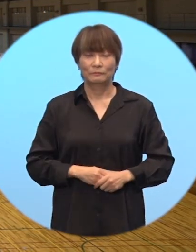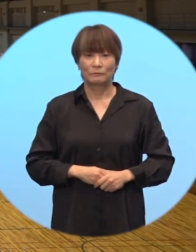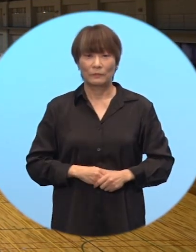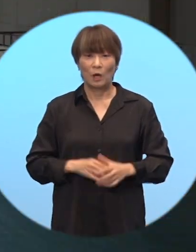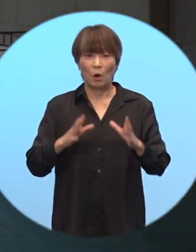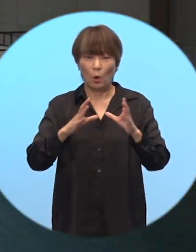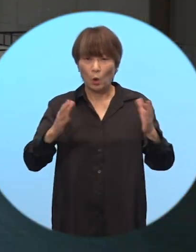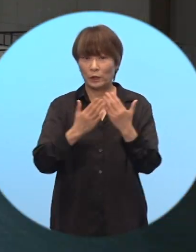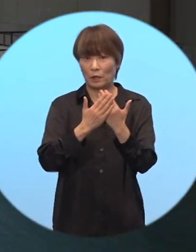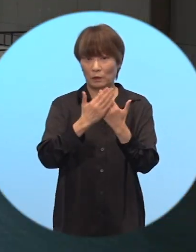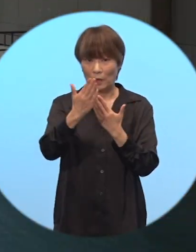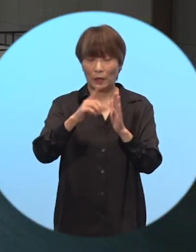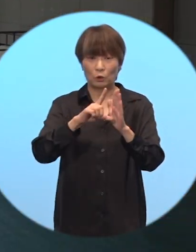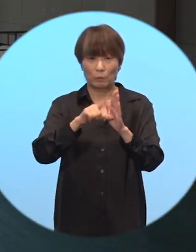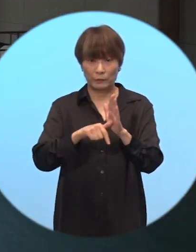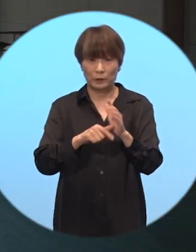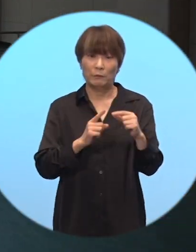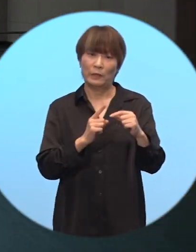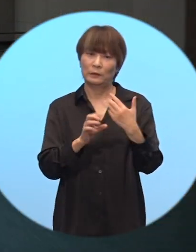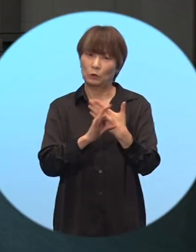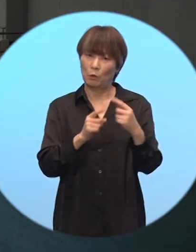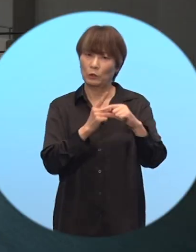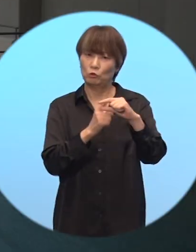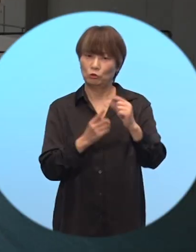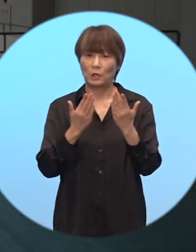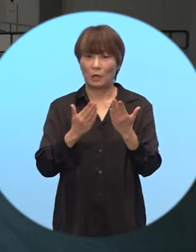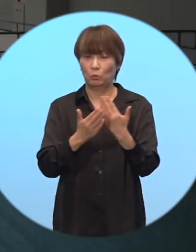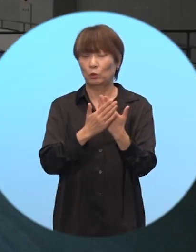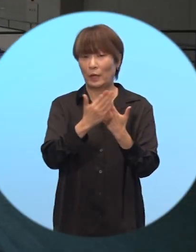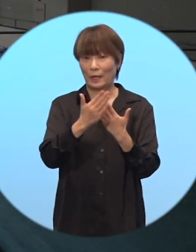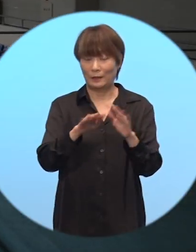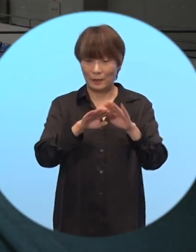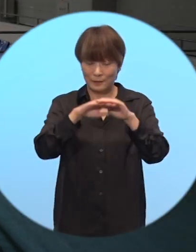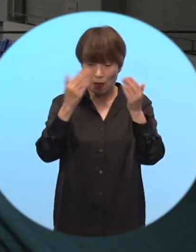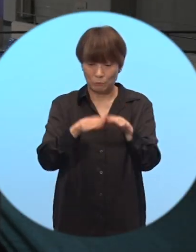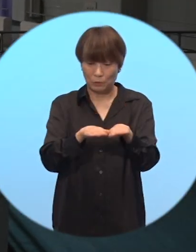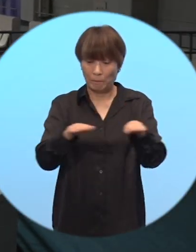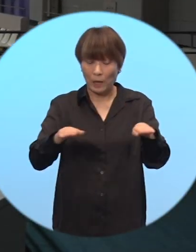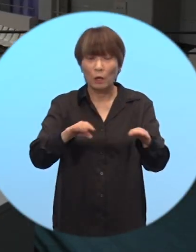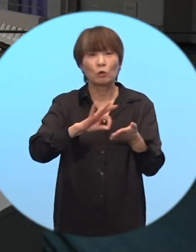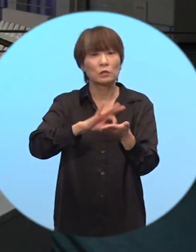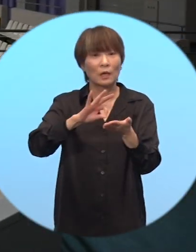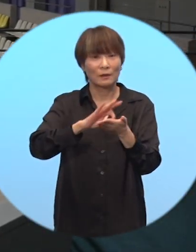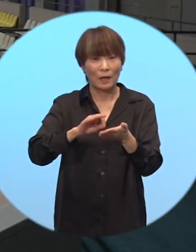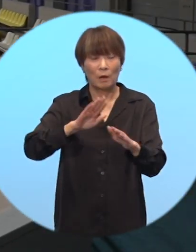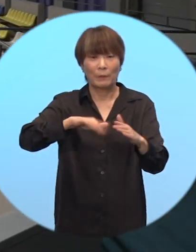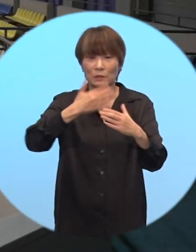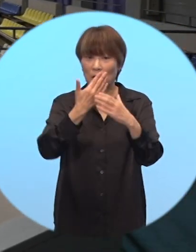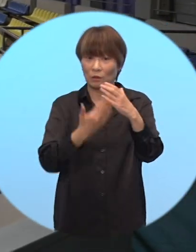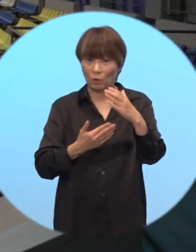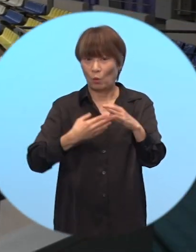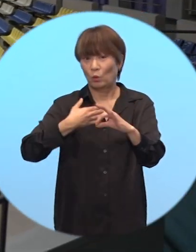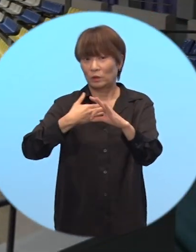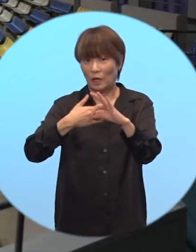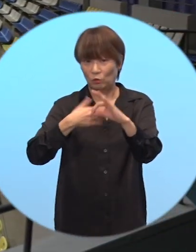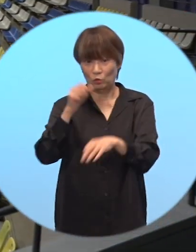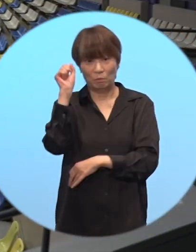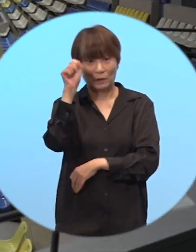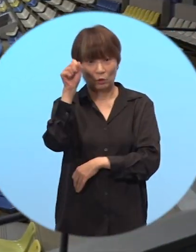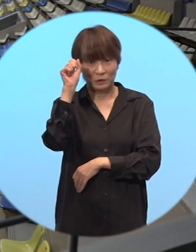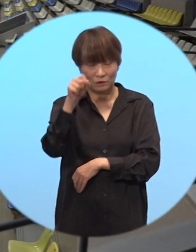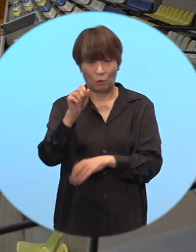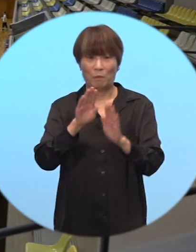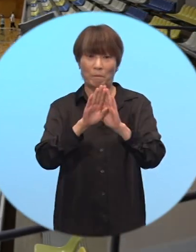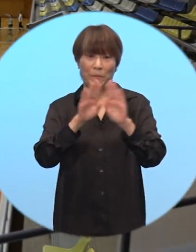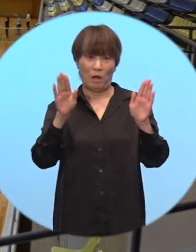になりますと中学校の大会とかで全面を抑えて、バスケット競技とか卓球、バドミントンの大会とかが